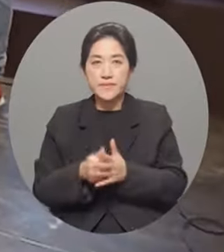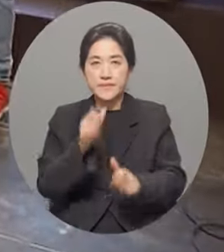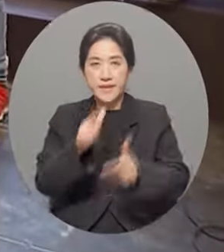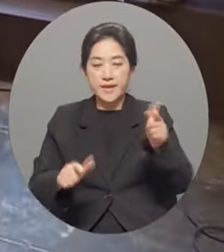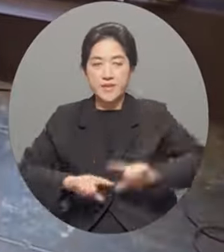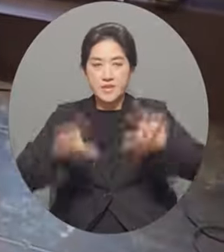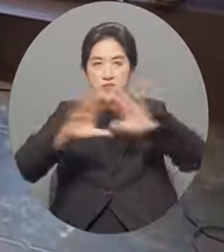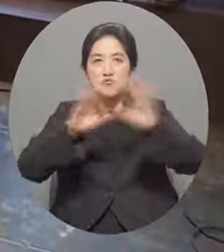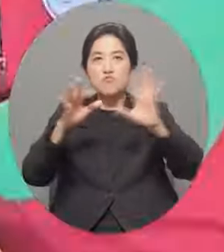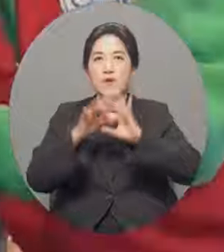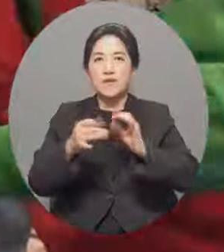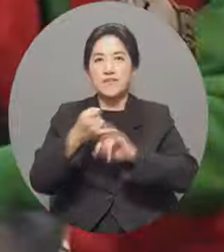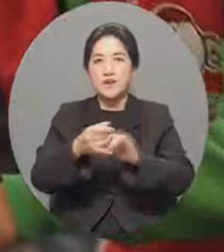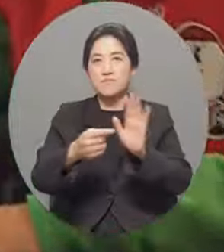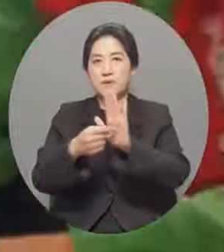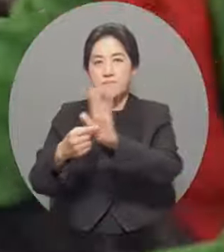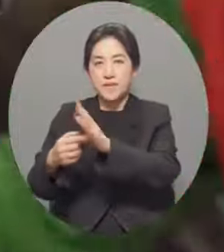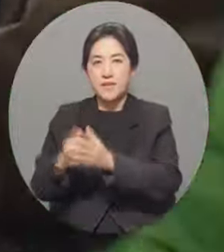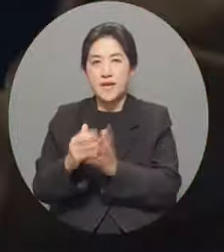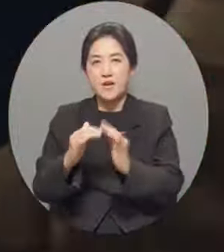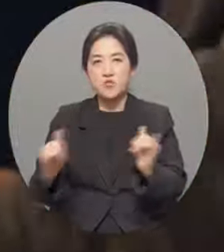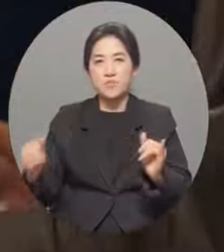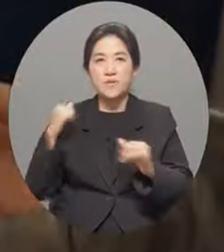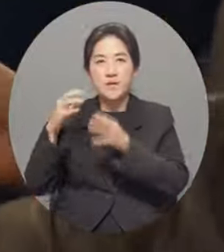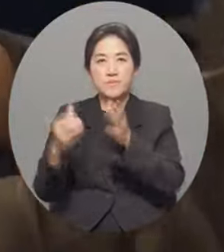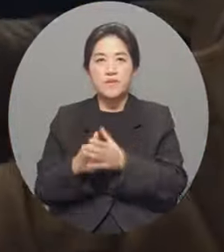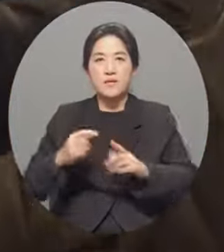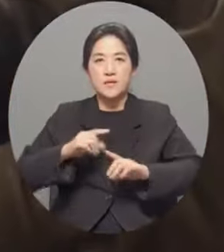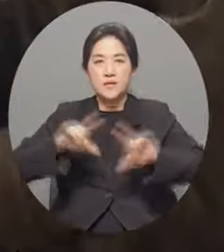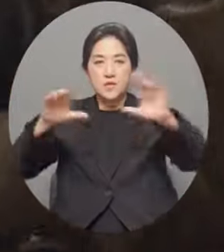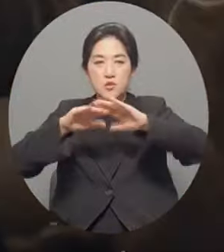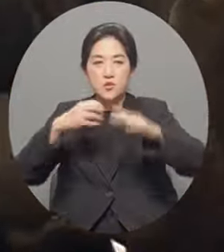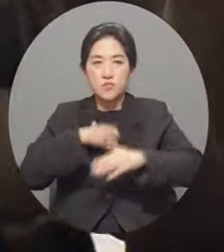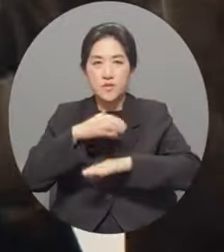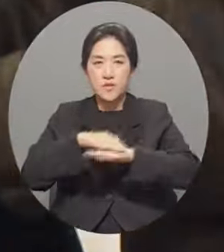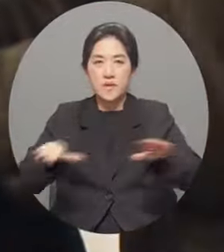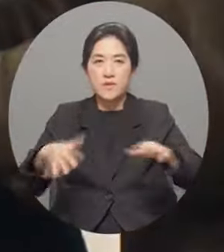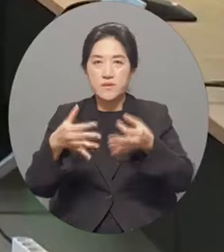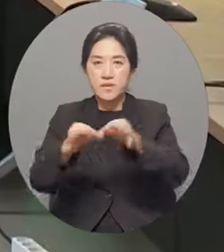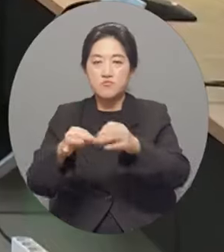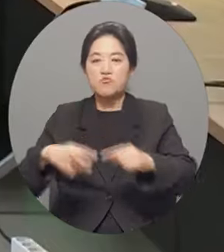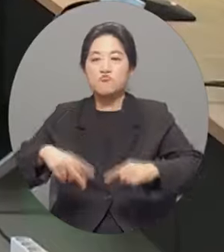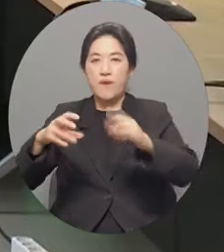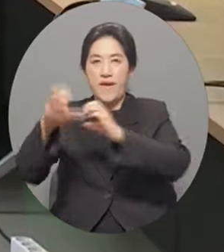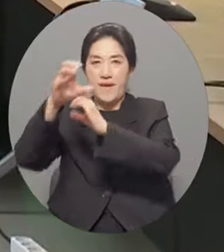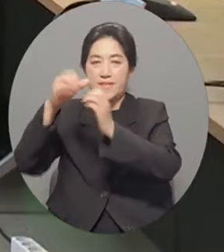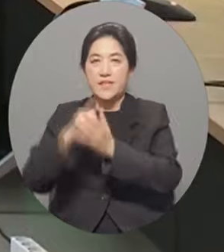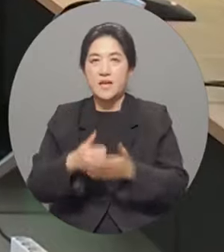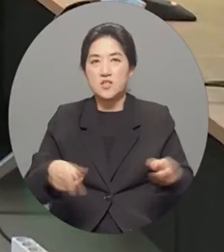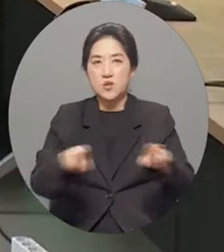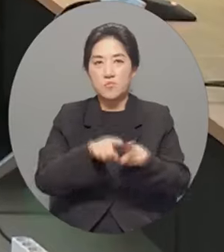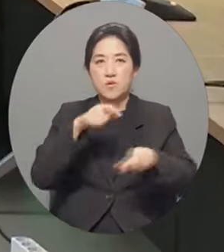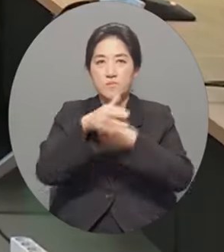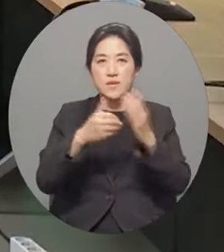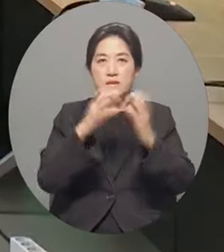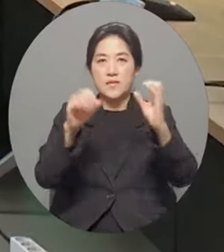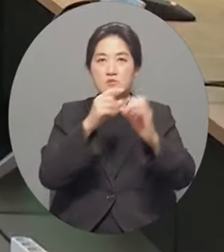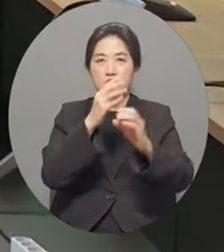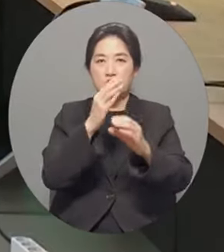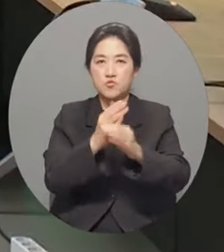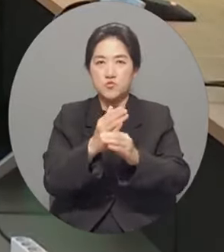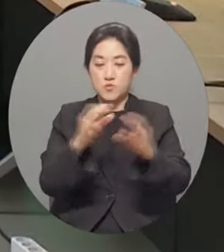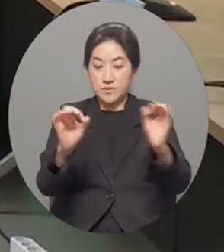기후 공약을 내놓았습니다. 국민의힘은 기후위기 대응기금 2배 확대, 더불어민주당은 탄소중립산업법